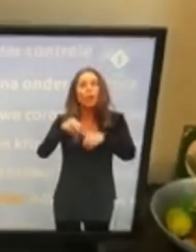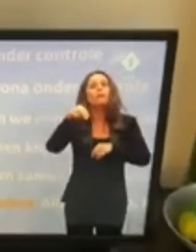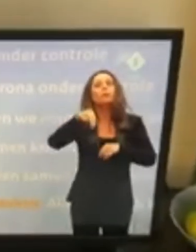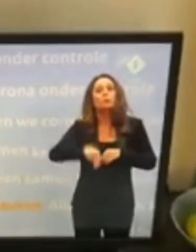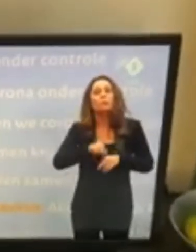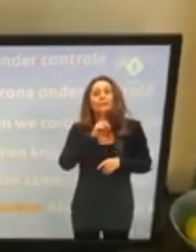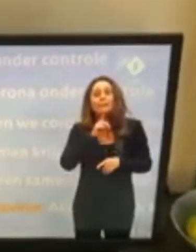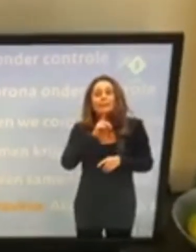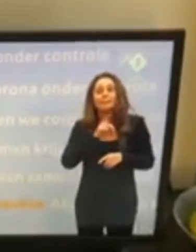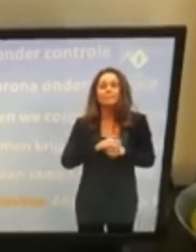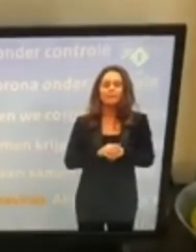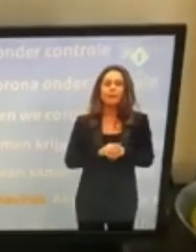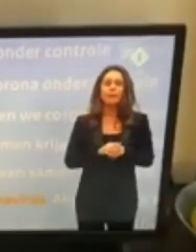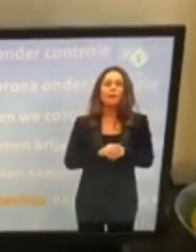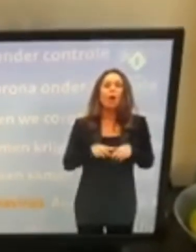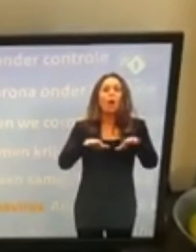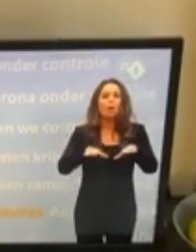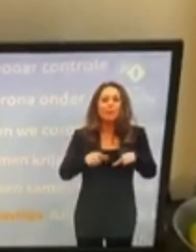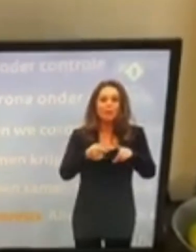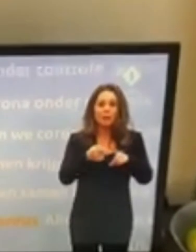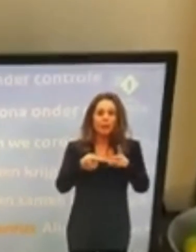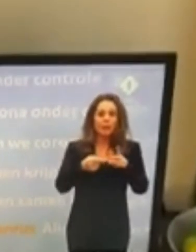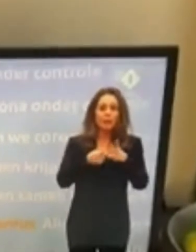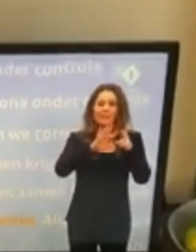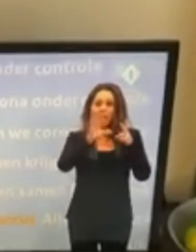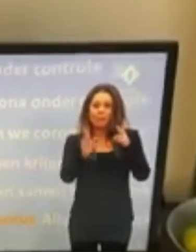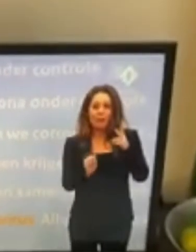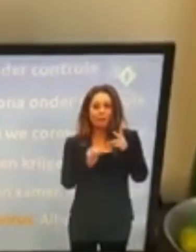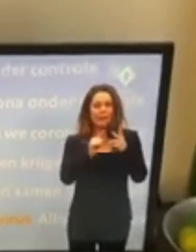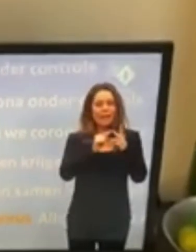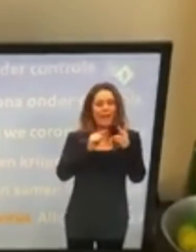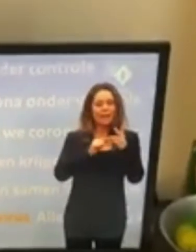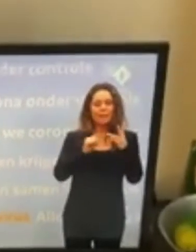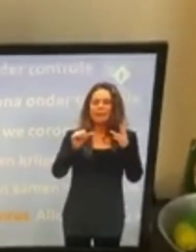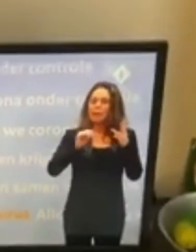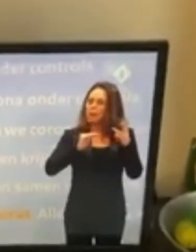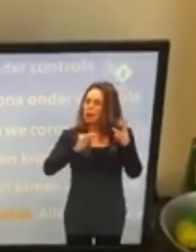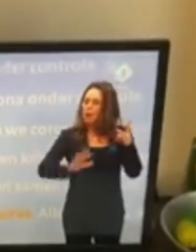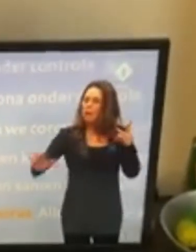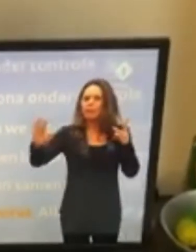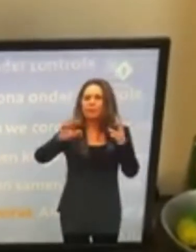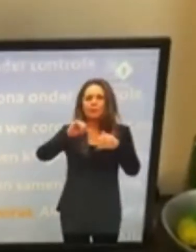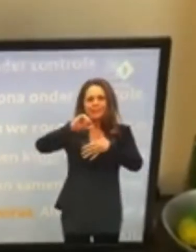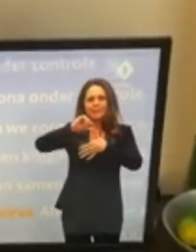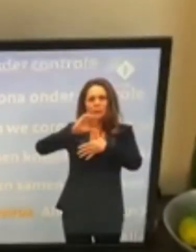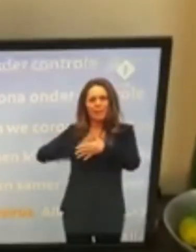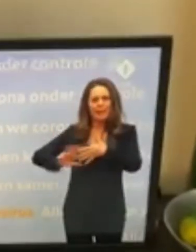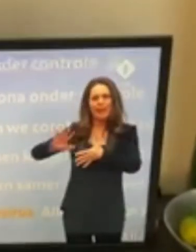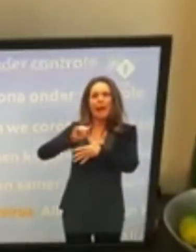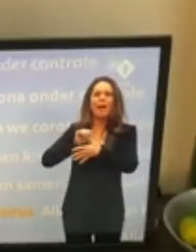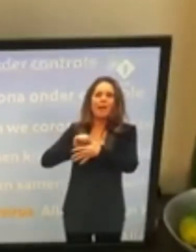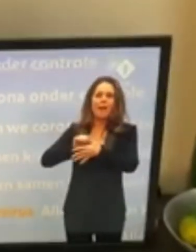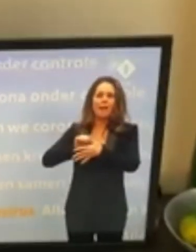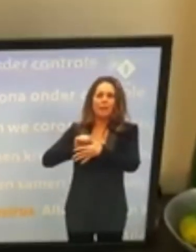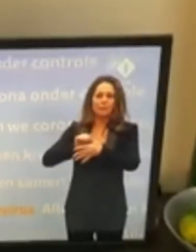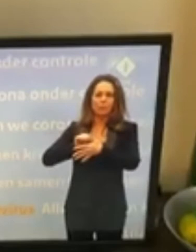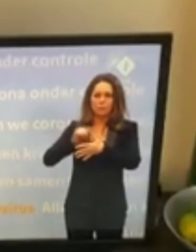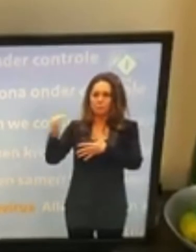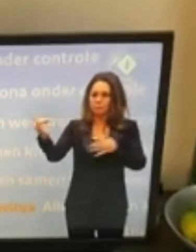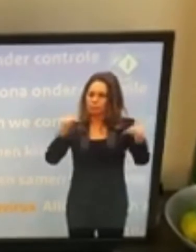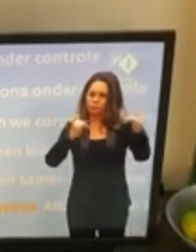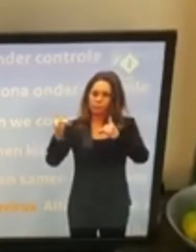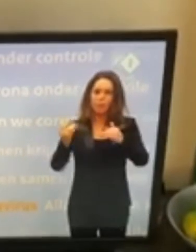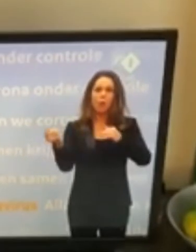het Verenigd Koninkrijk, Zuid-Afrika en alle landen uit Zuid-Amerika. Dus een vliegverbod vanaf